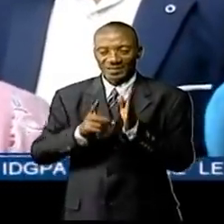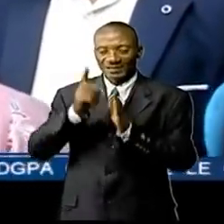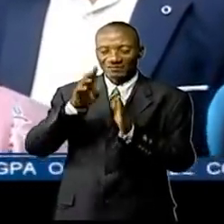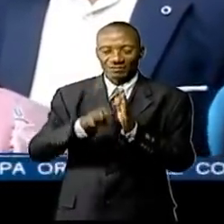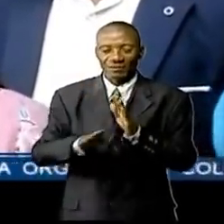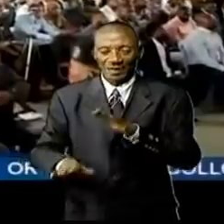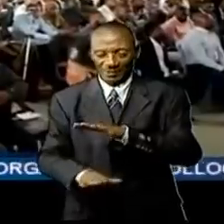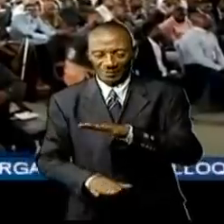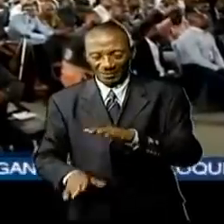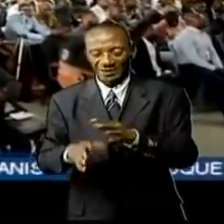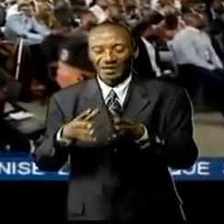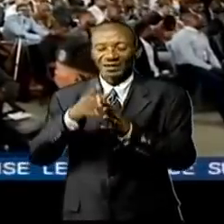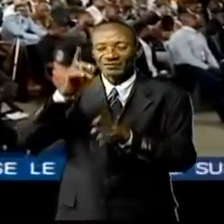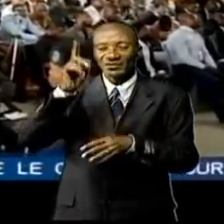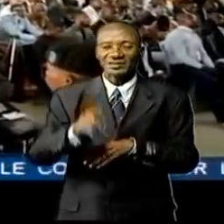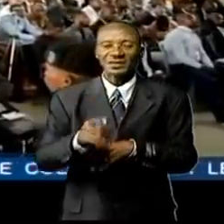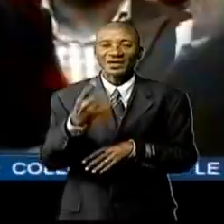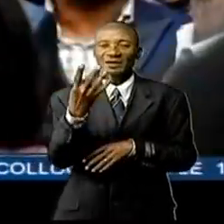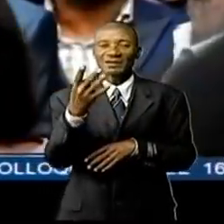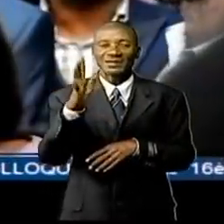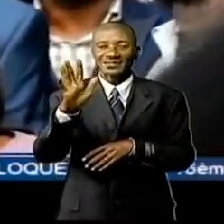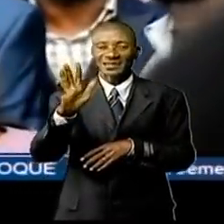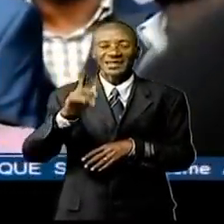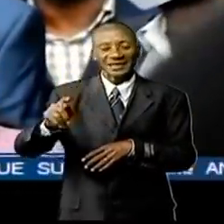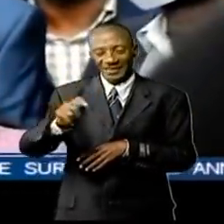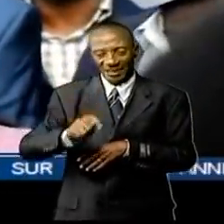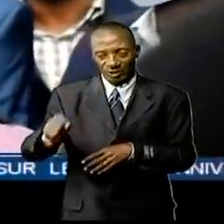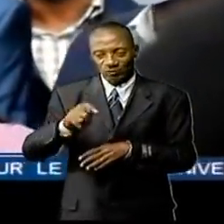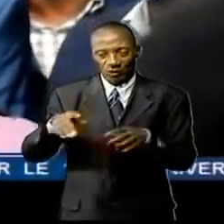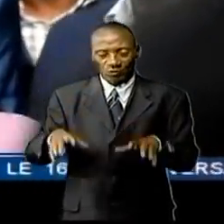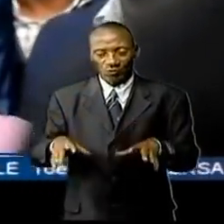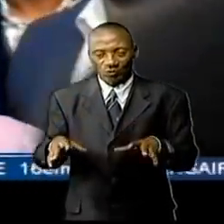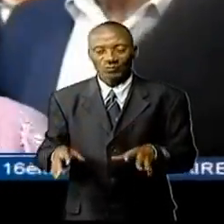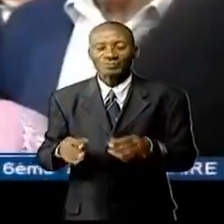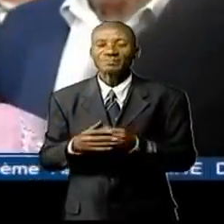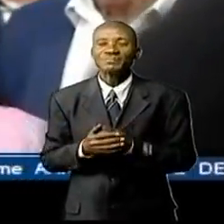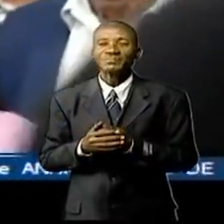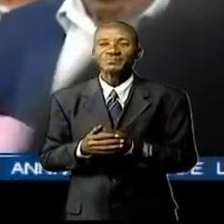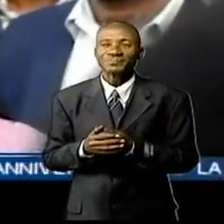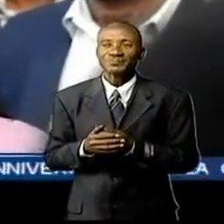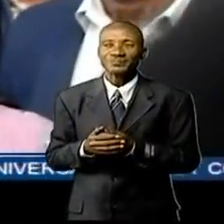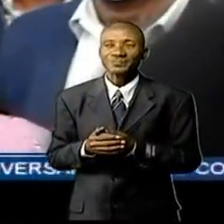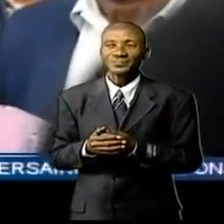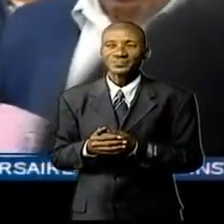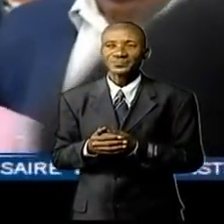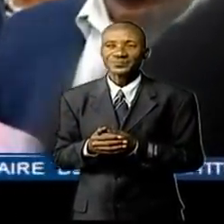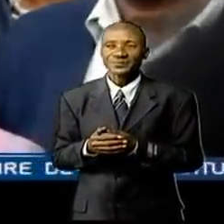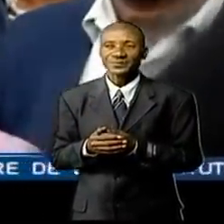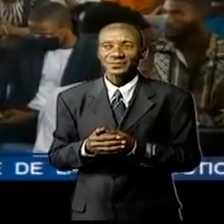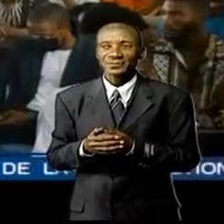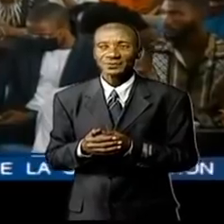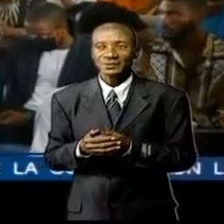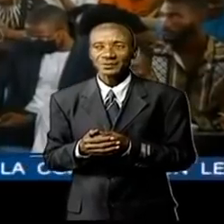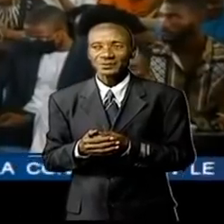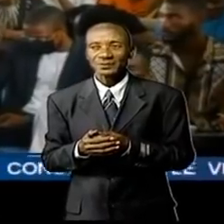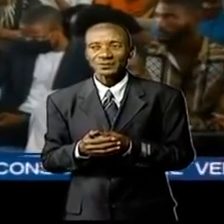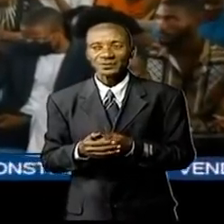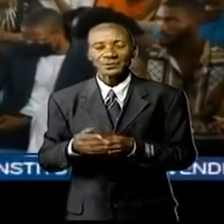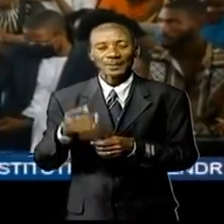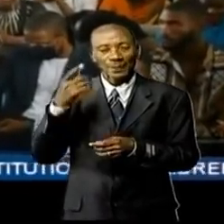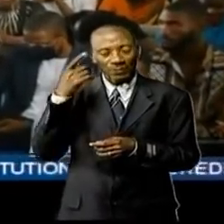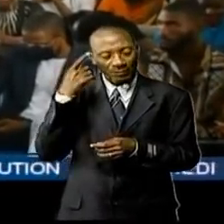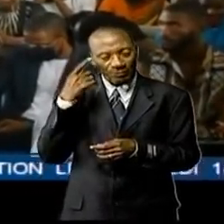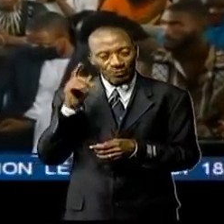145 territoires. Le développement à la base, ce n'est pas seulement l'affaire de l'État qui s'étend en morceaux pour pouvoir amener